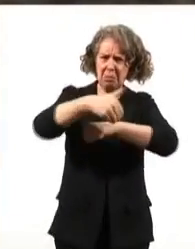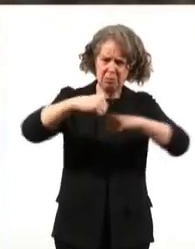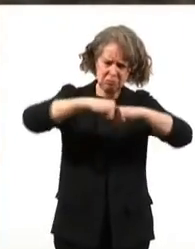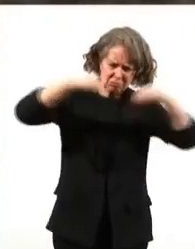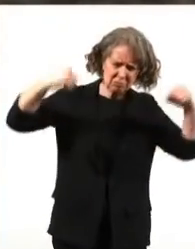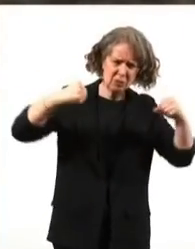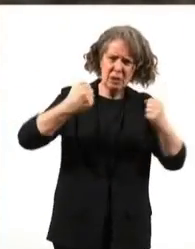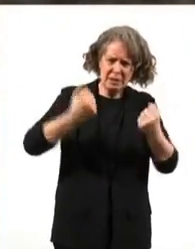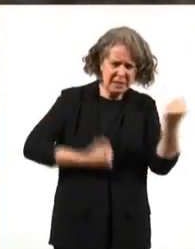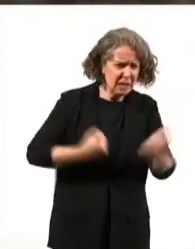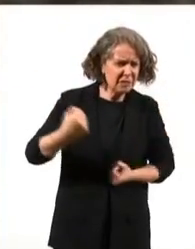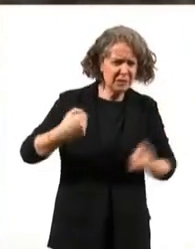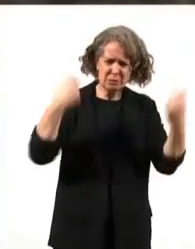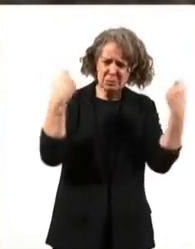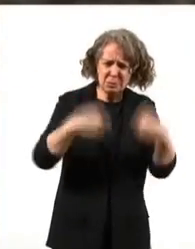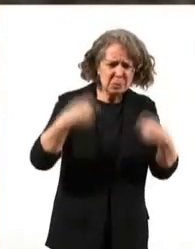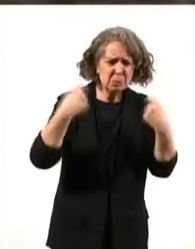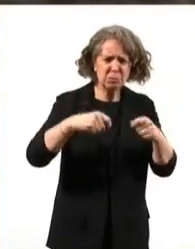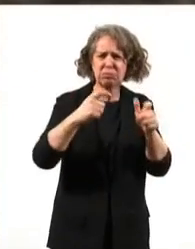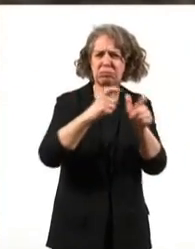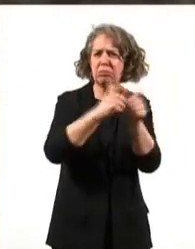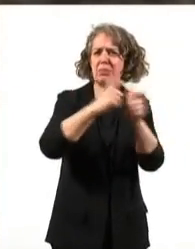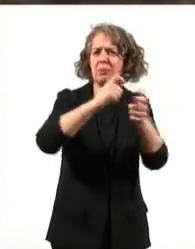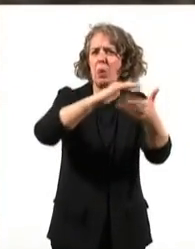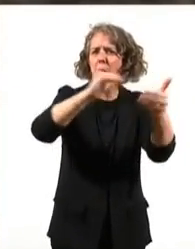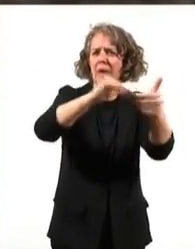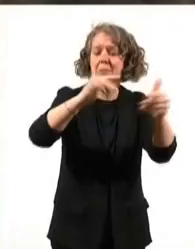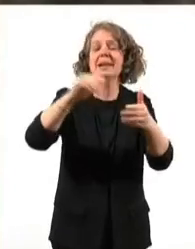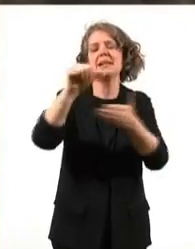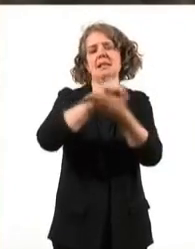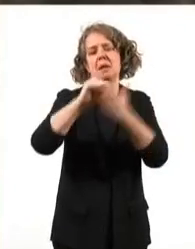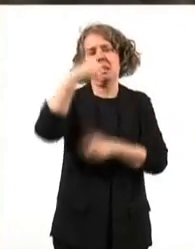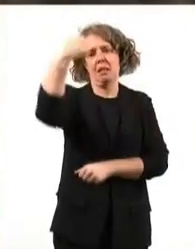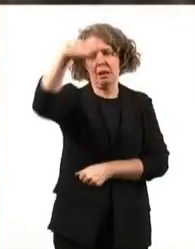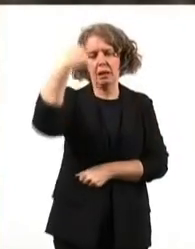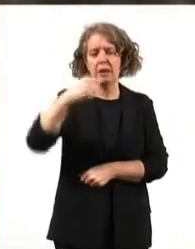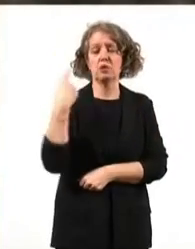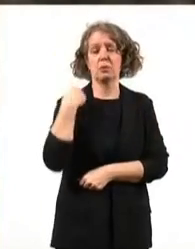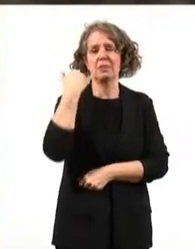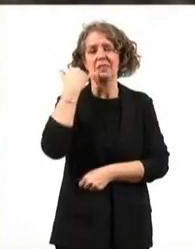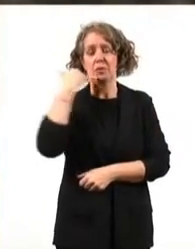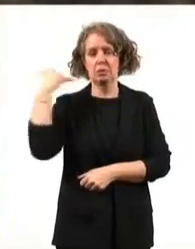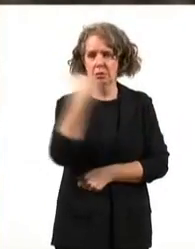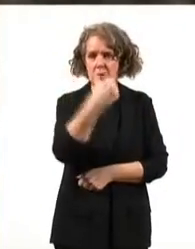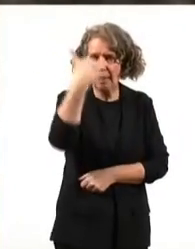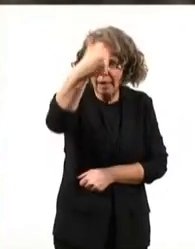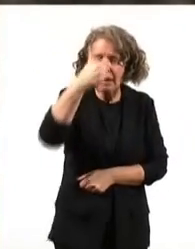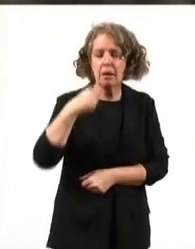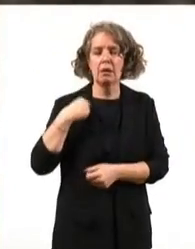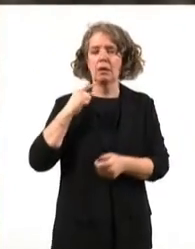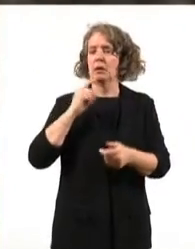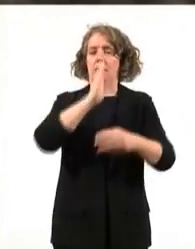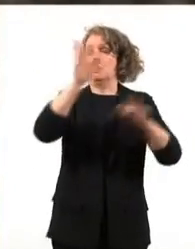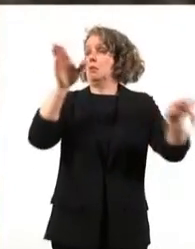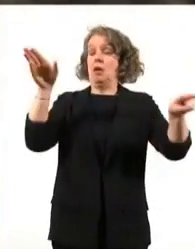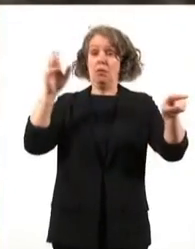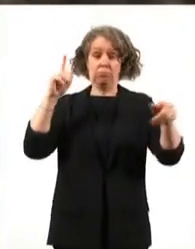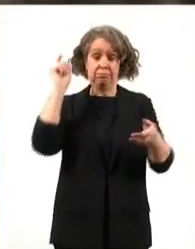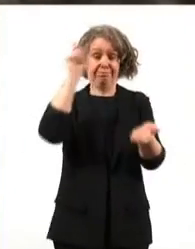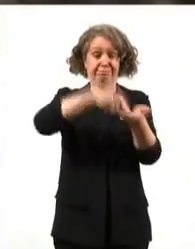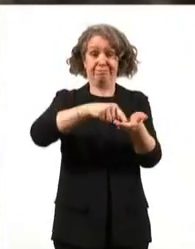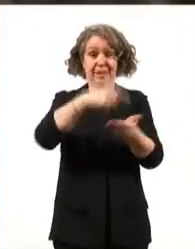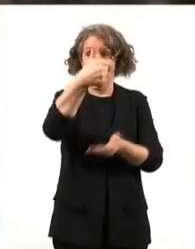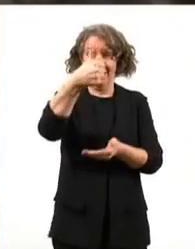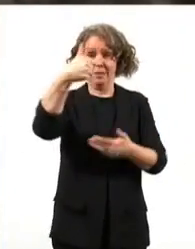d'établissements, autant de... Mais pour les étudiants, une seule adresse mail, un seul numéro de téléphone, un seul lieu physique qui permettait d'avoir accès à la